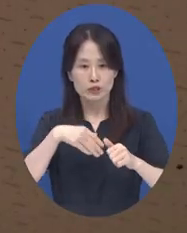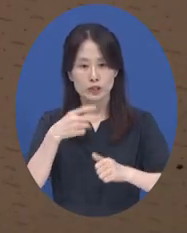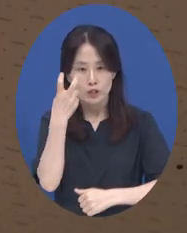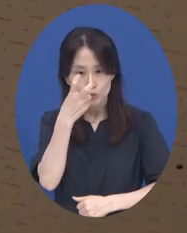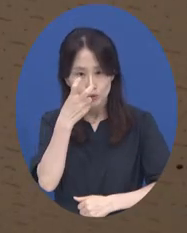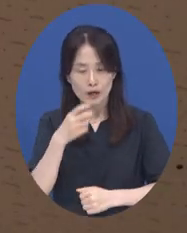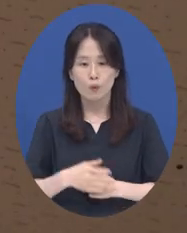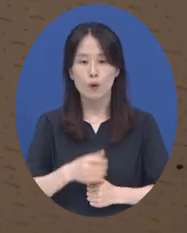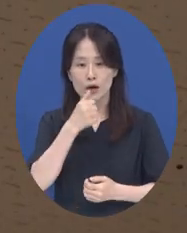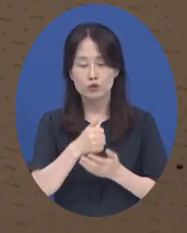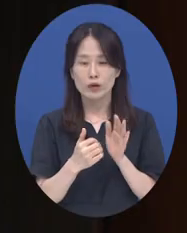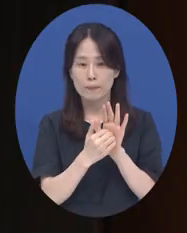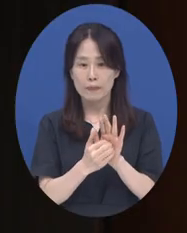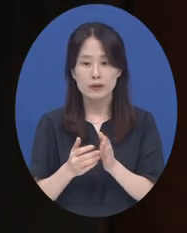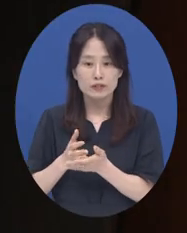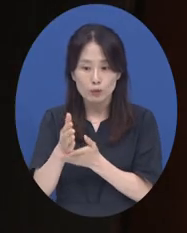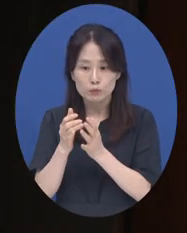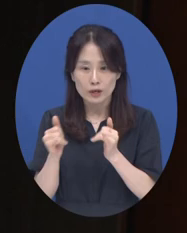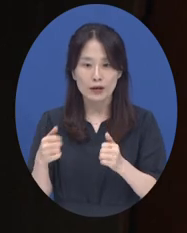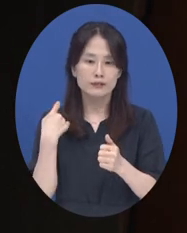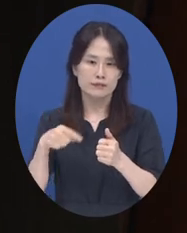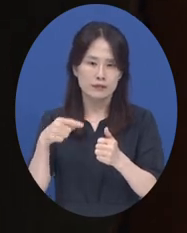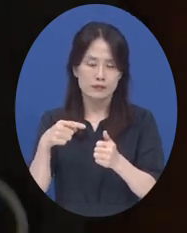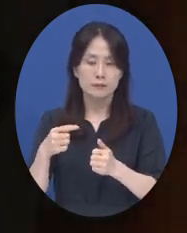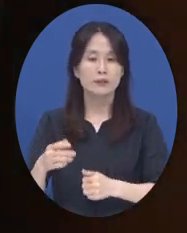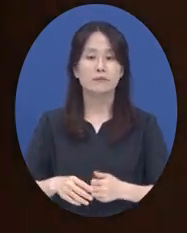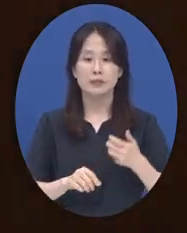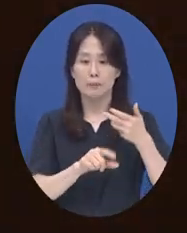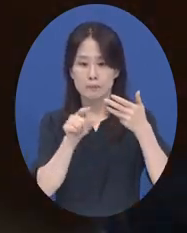범죄 예방 전문가의 컨설팅을 거쳐 다음